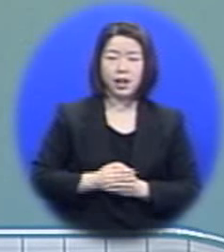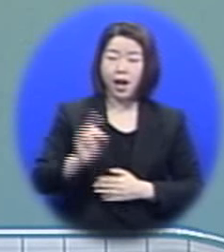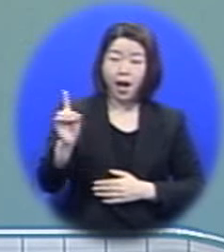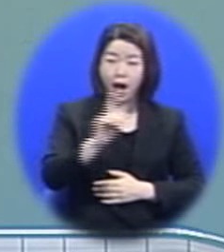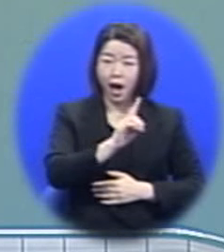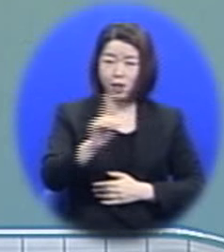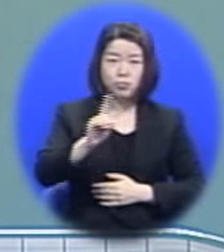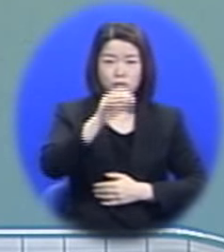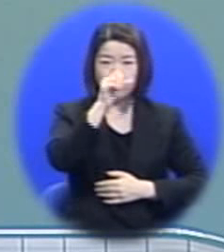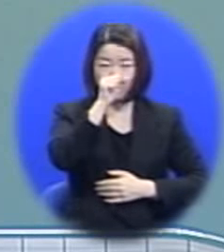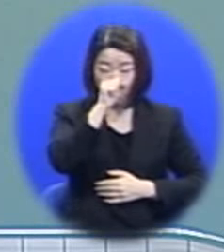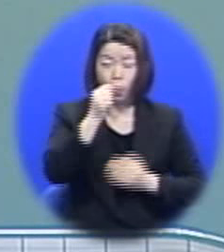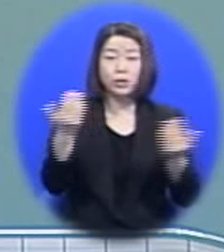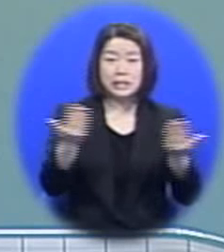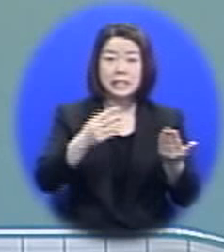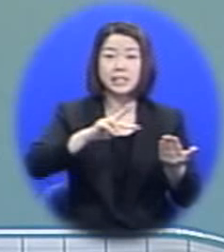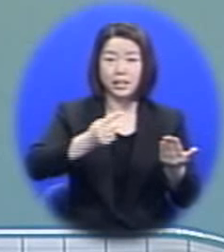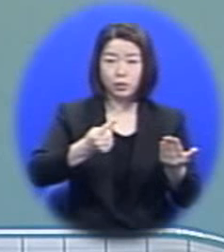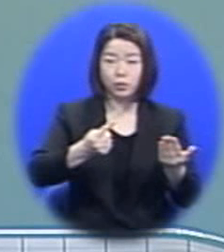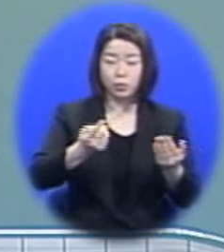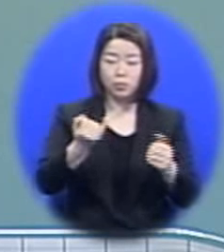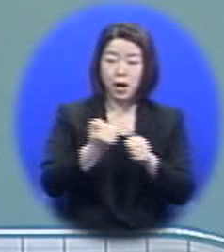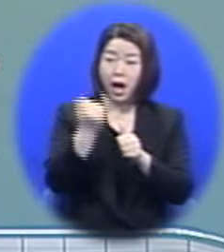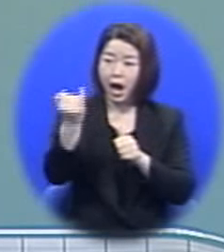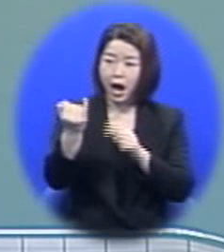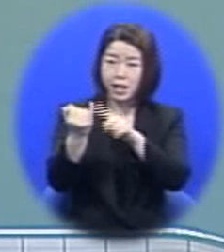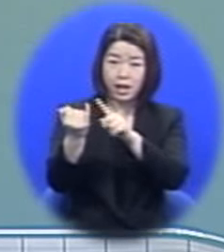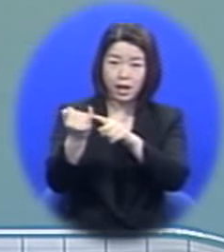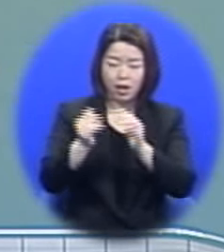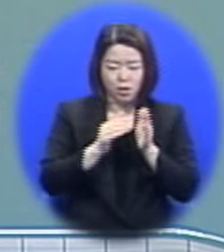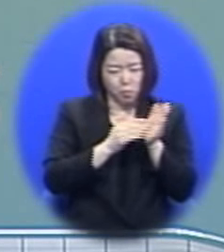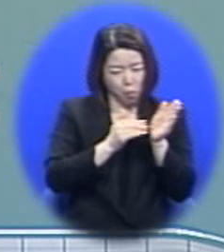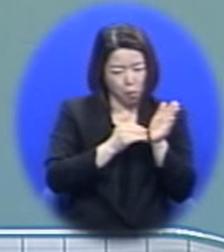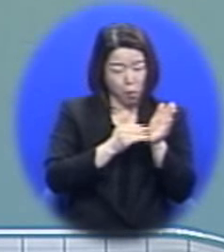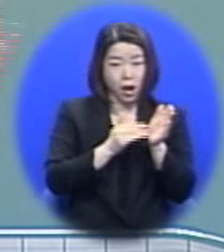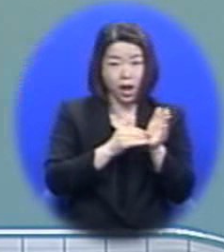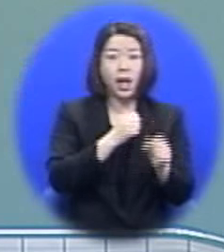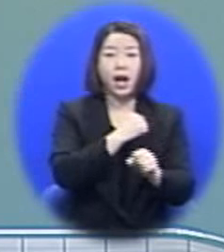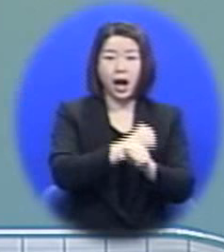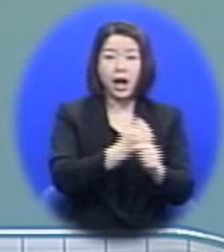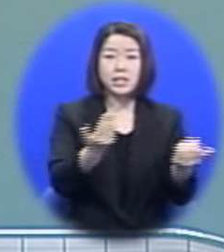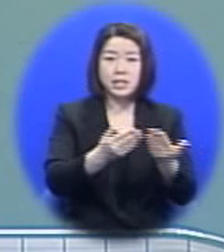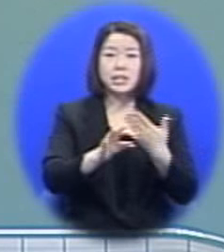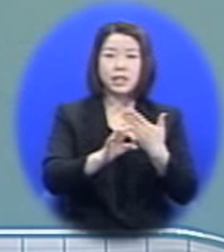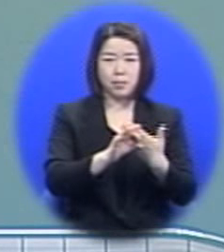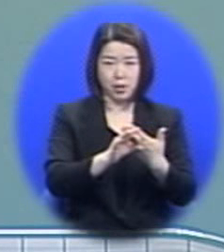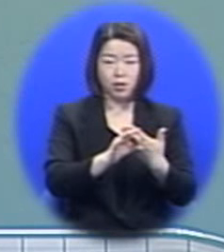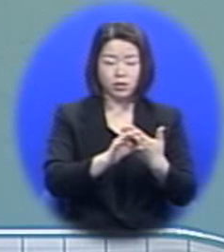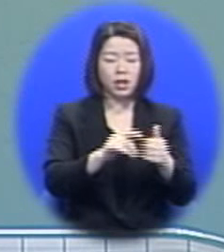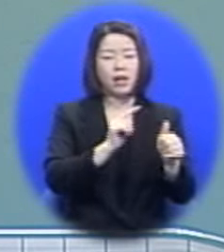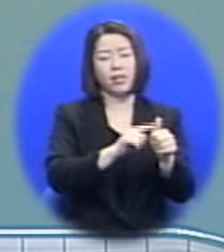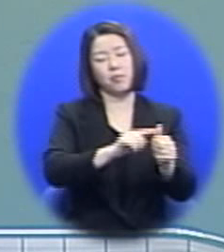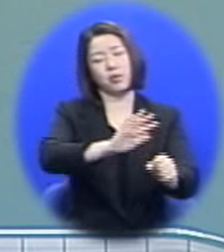아무리 좋은 일이라도 아내 모르게 했다면 그럼 남편